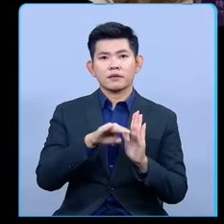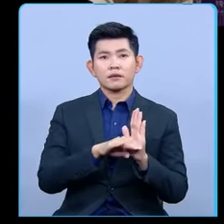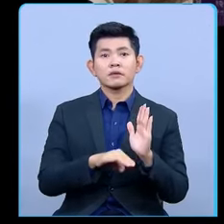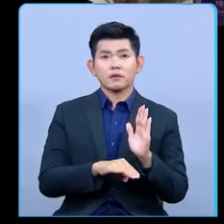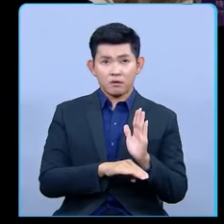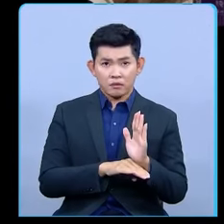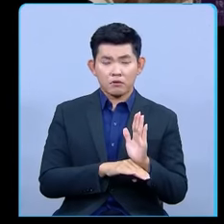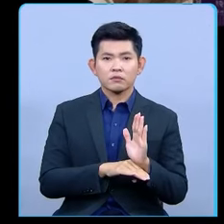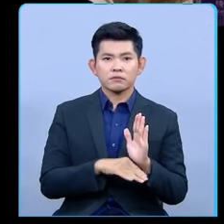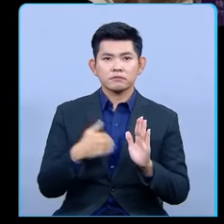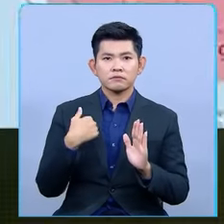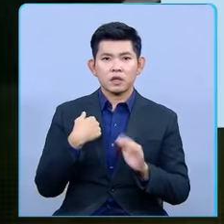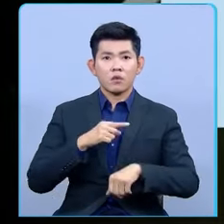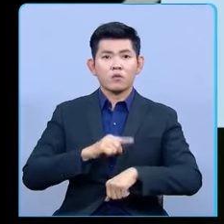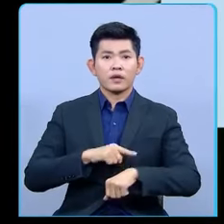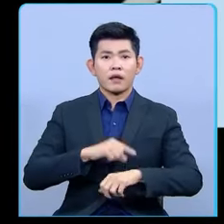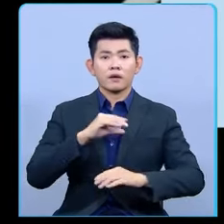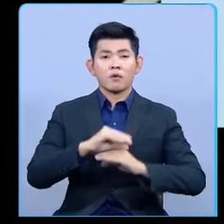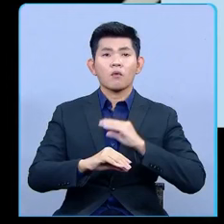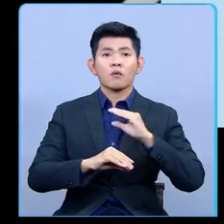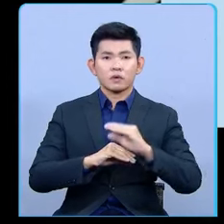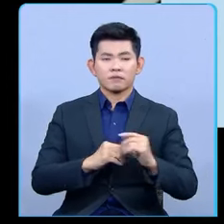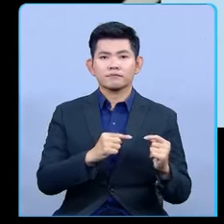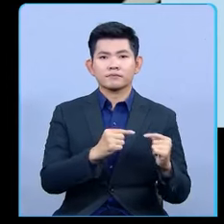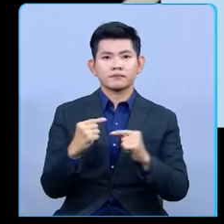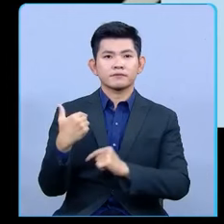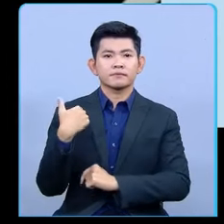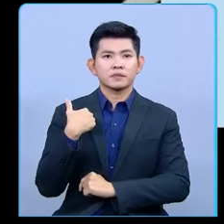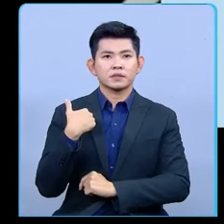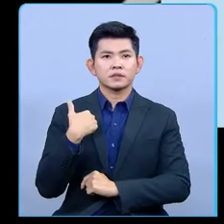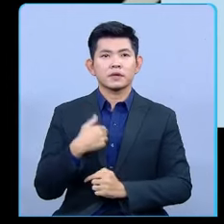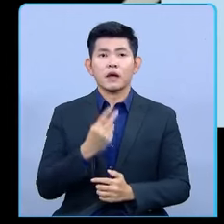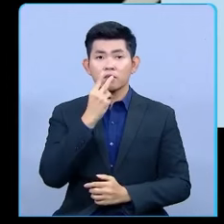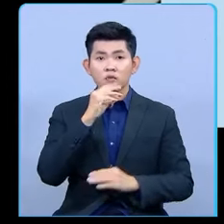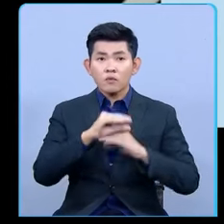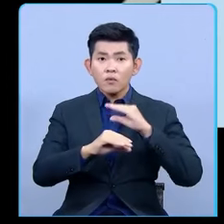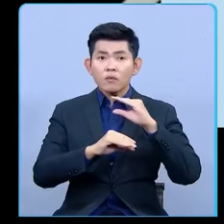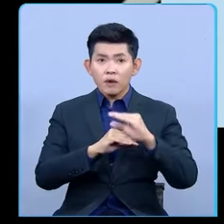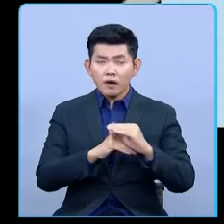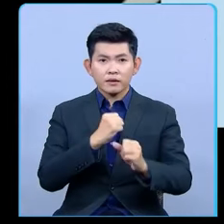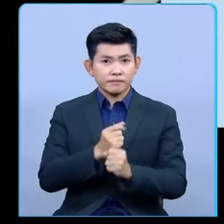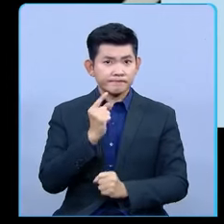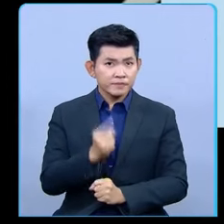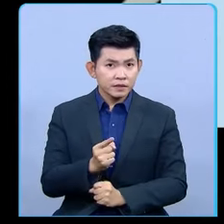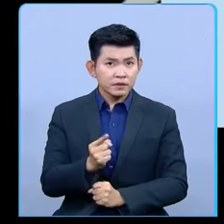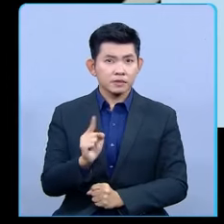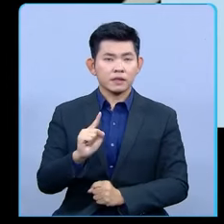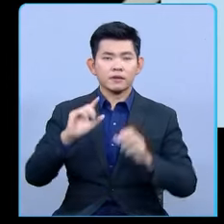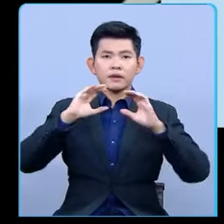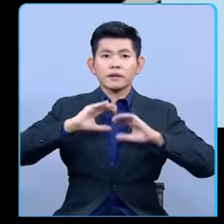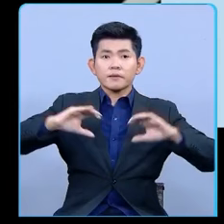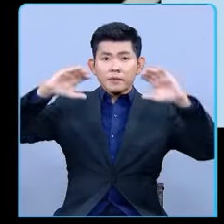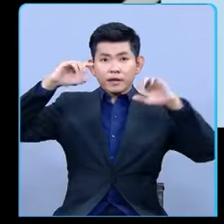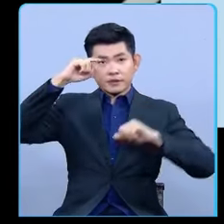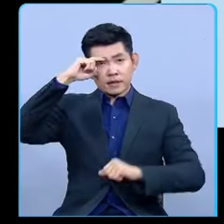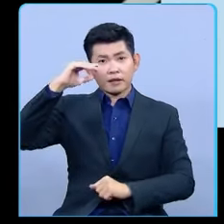ก็จะใช้เวลาการก่อสร้างต่อหลังจากนั้นแล้วก็ต้องตามกันต่อว่าโครงการนี้จะเกิดได้จริงในรัฐบาลเศรษฐ